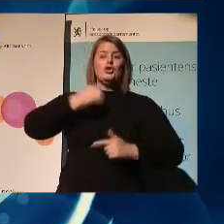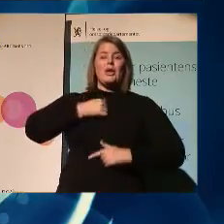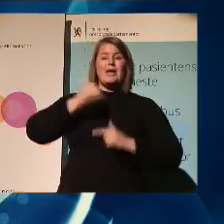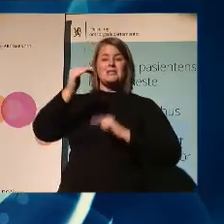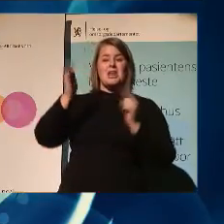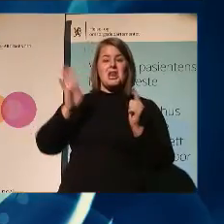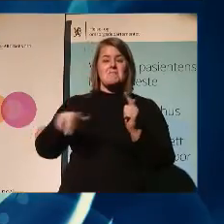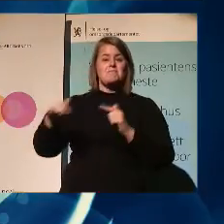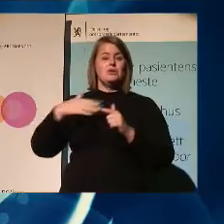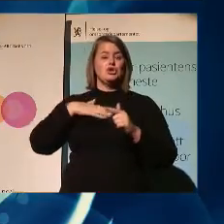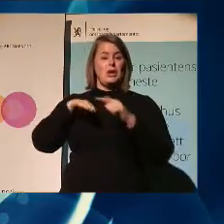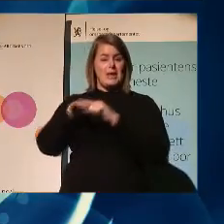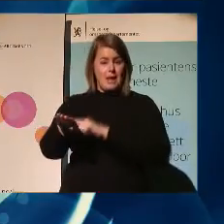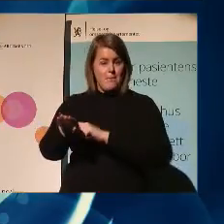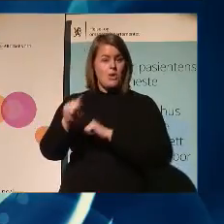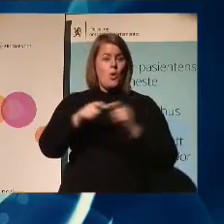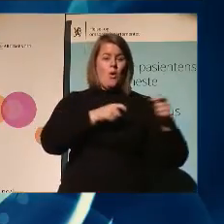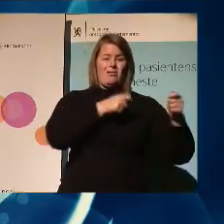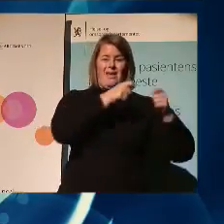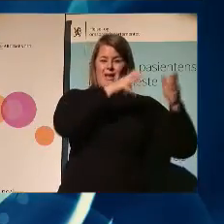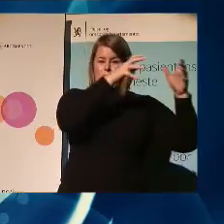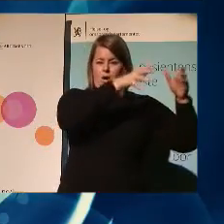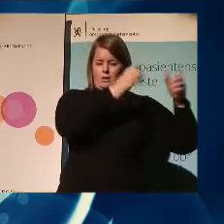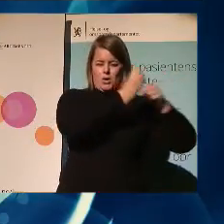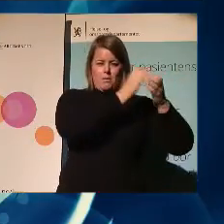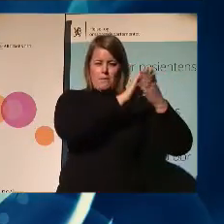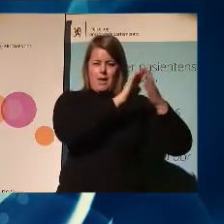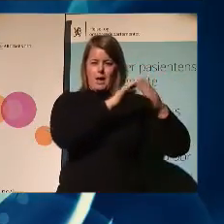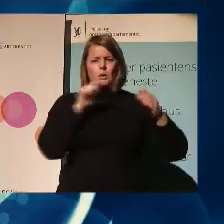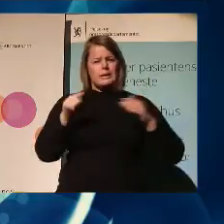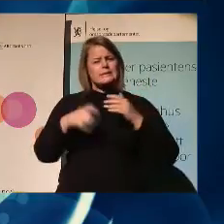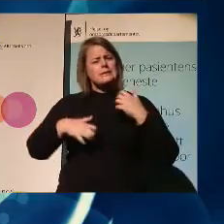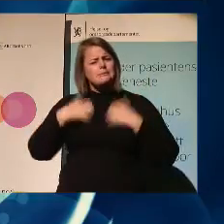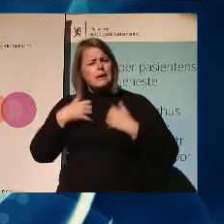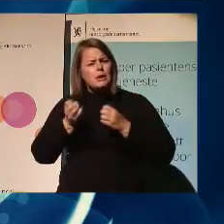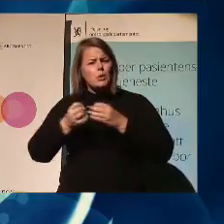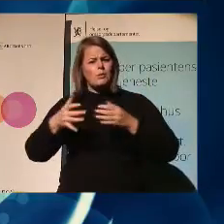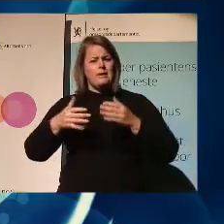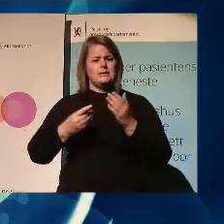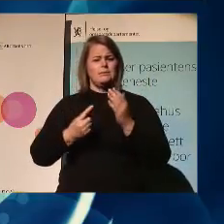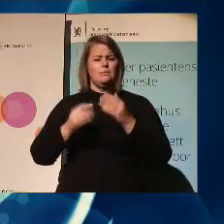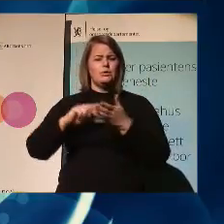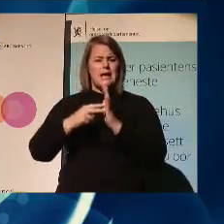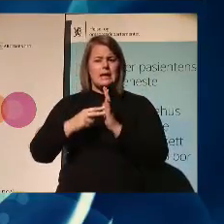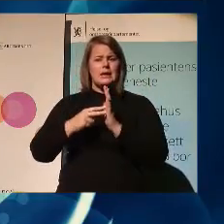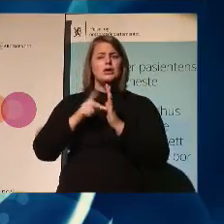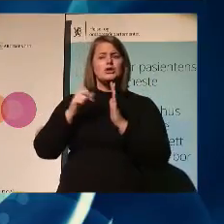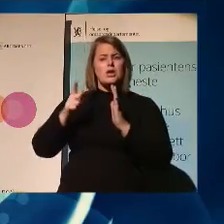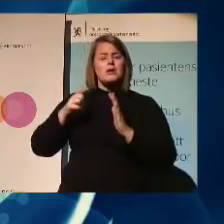som direktoratet nå holder på å jobbe med, og som et spennende utviklingsprosjekt for å sikre kvalitet i sykehjemmene. Så